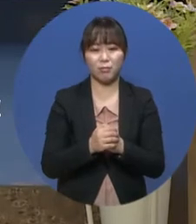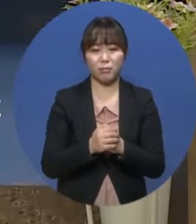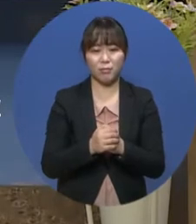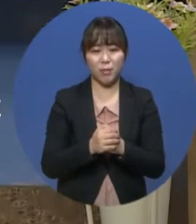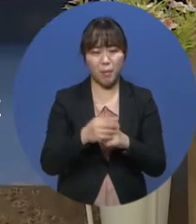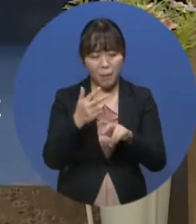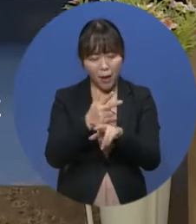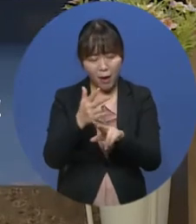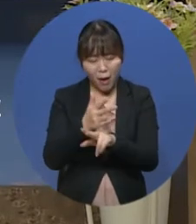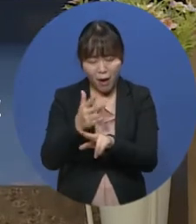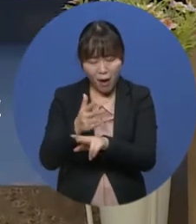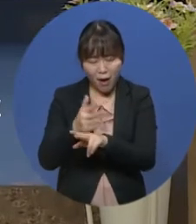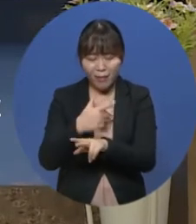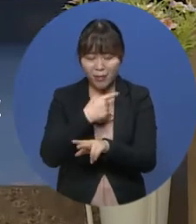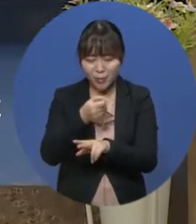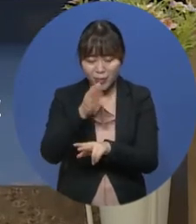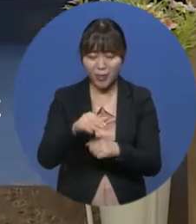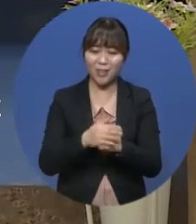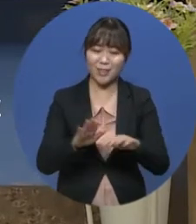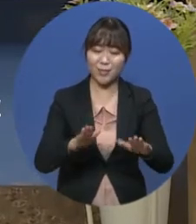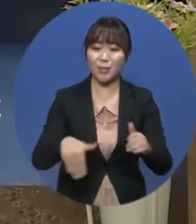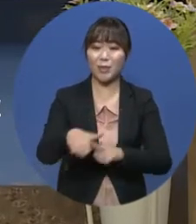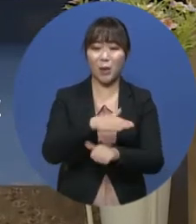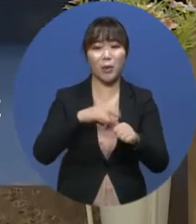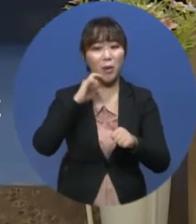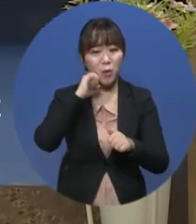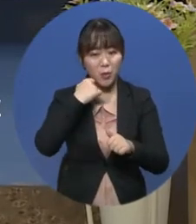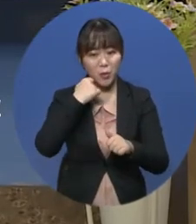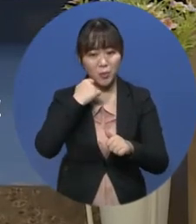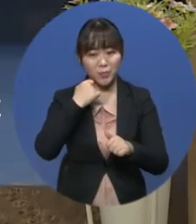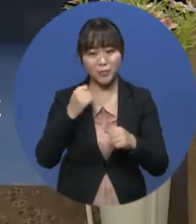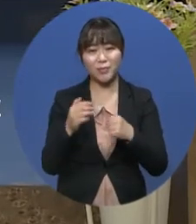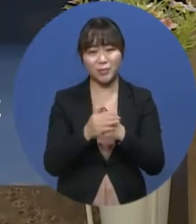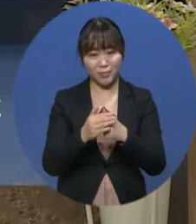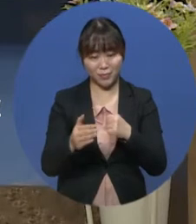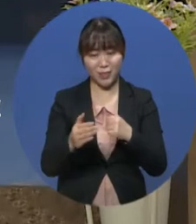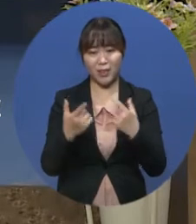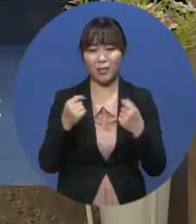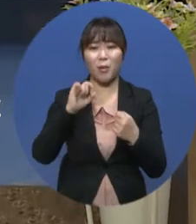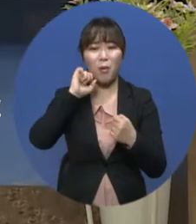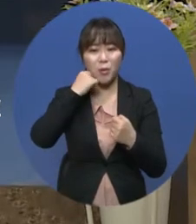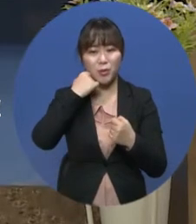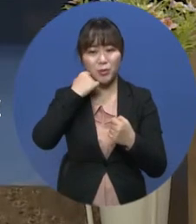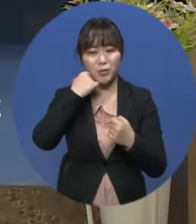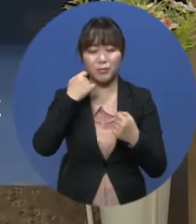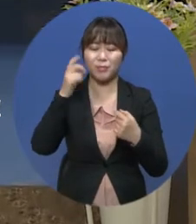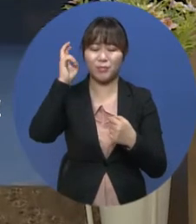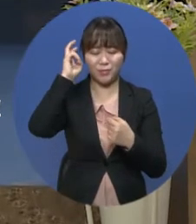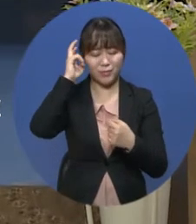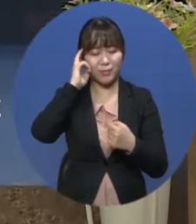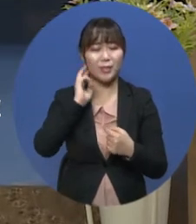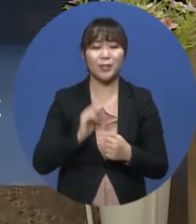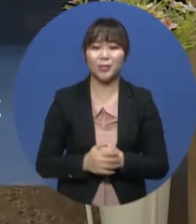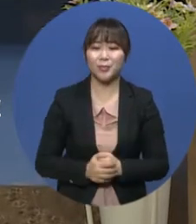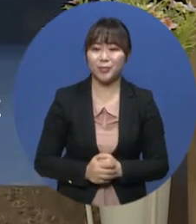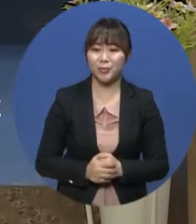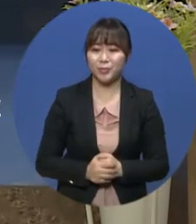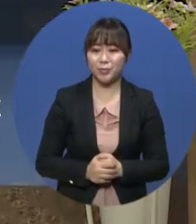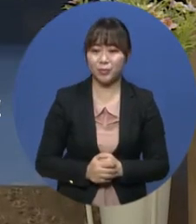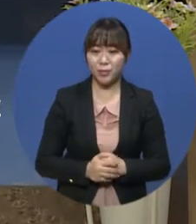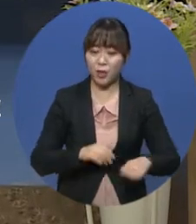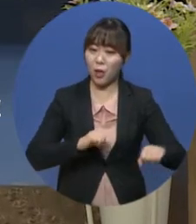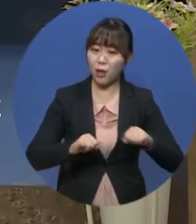맺어 가고 싶지만 이제 현실적인 어려움 때문에 또 그렇게 하지 못하는 것 같은데 어 이제